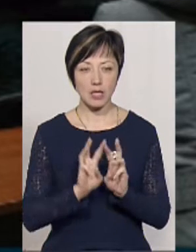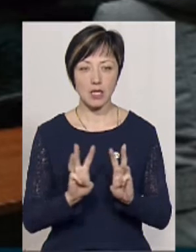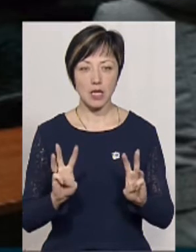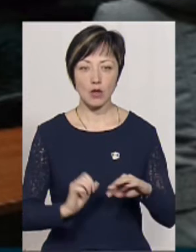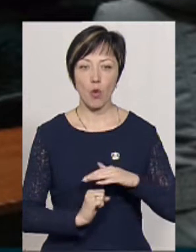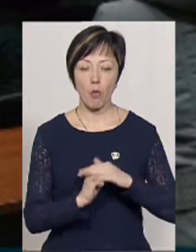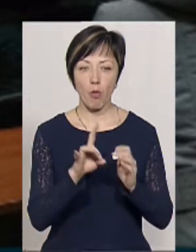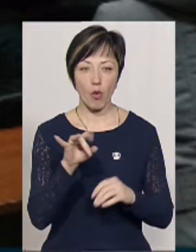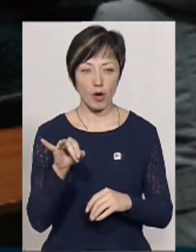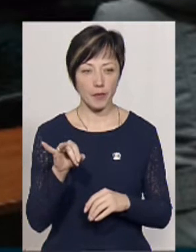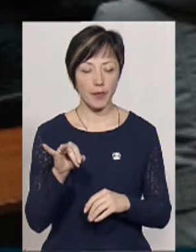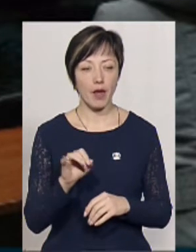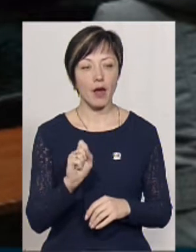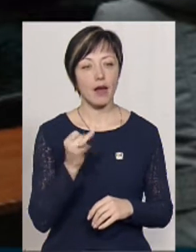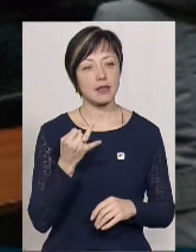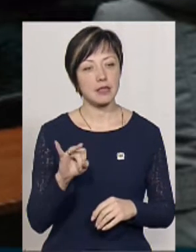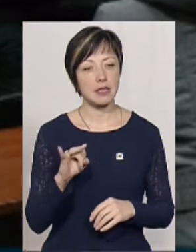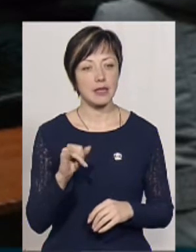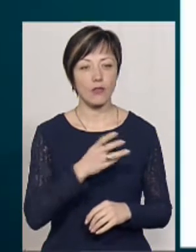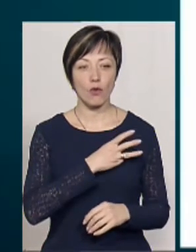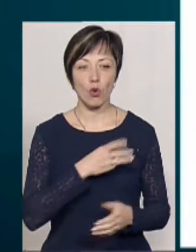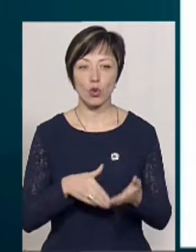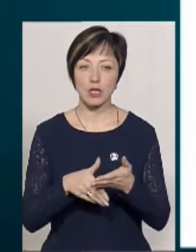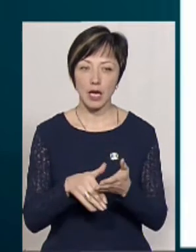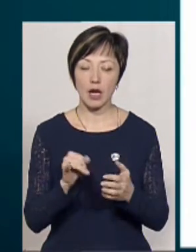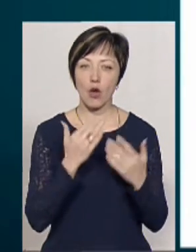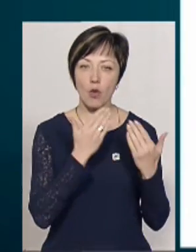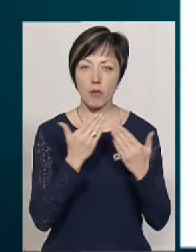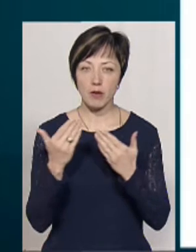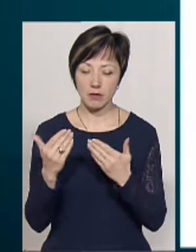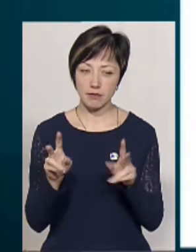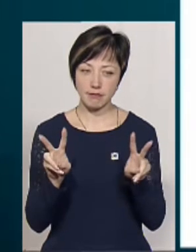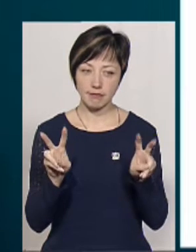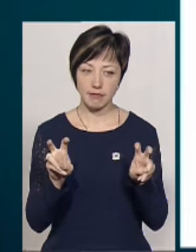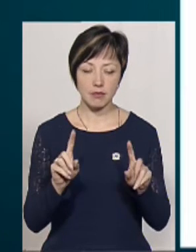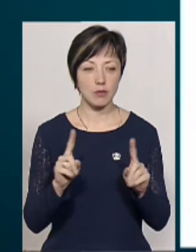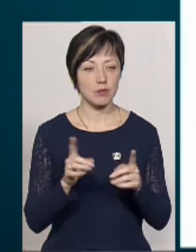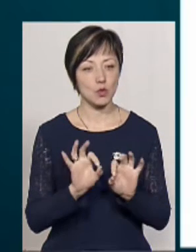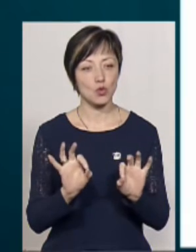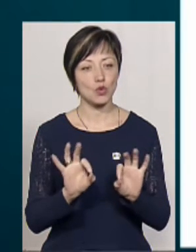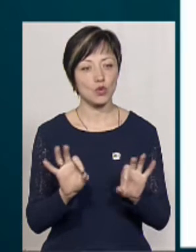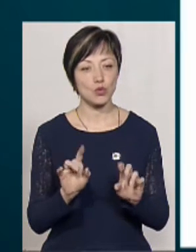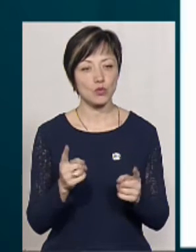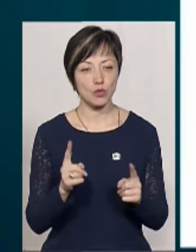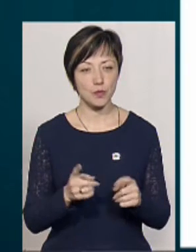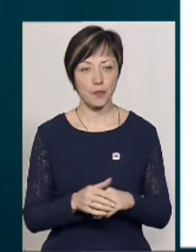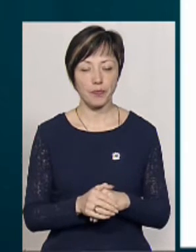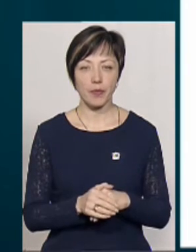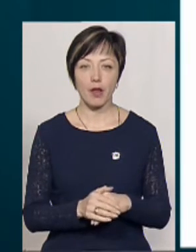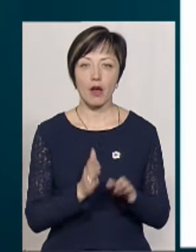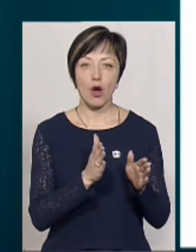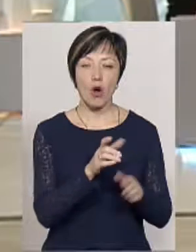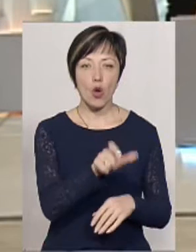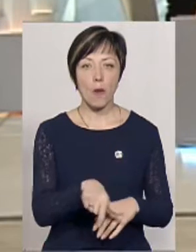сайті «Опори», Андрію, і волонтери, і соцопитування у лапках. От поясніть, чому. Власне, громадянська мережа